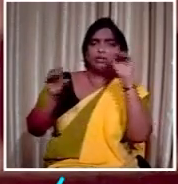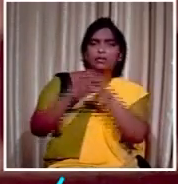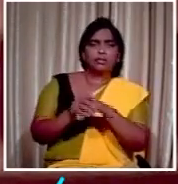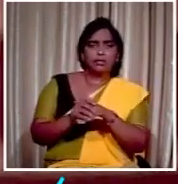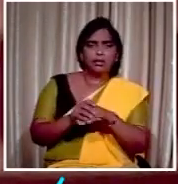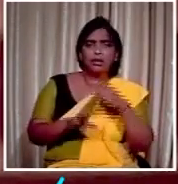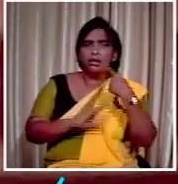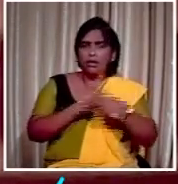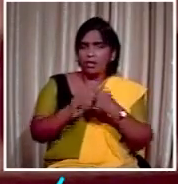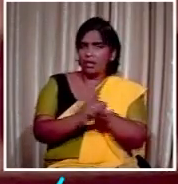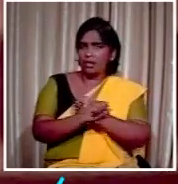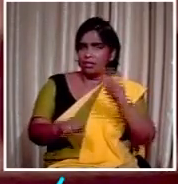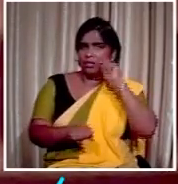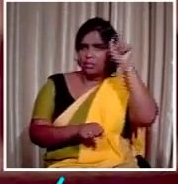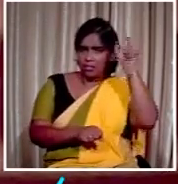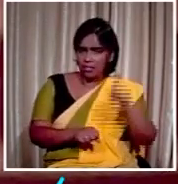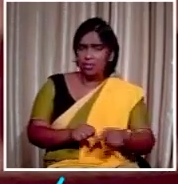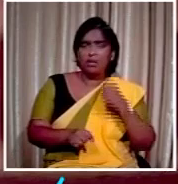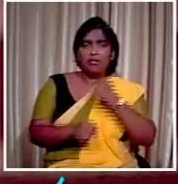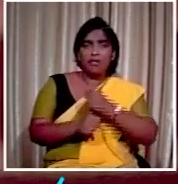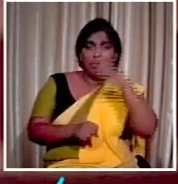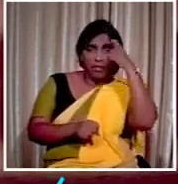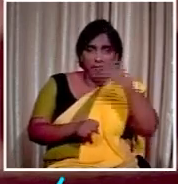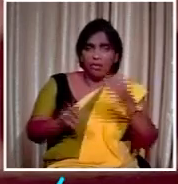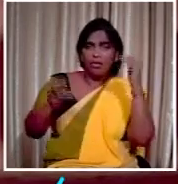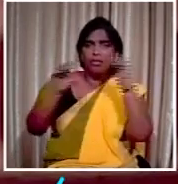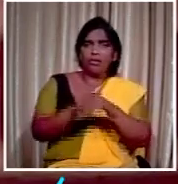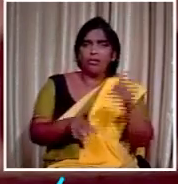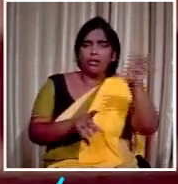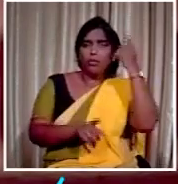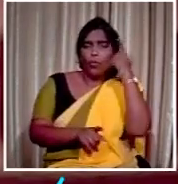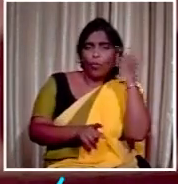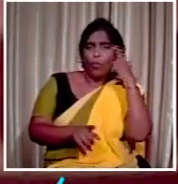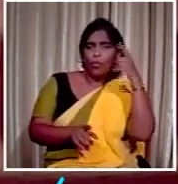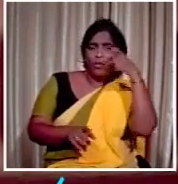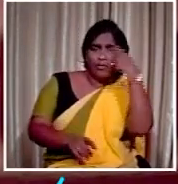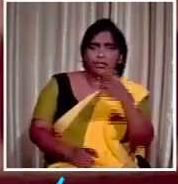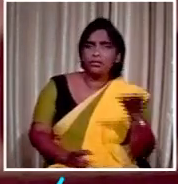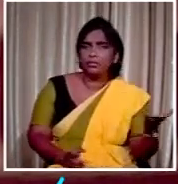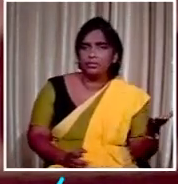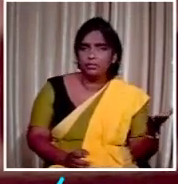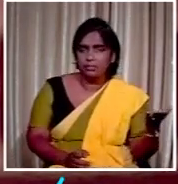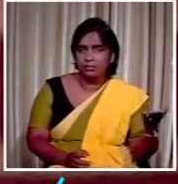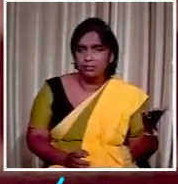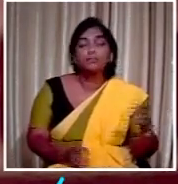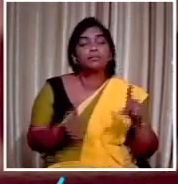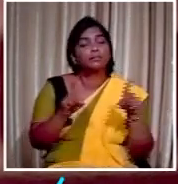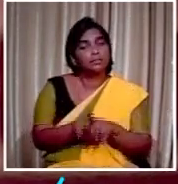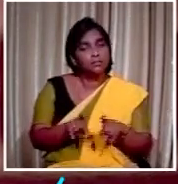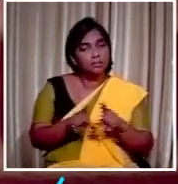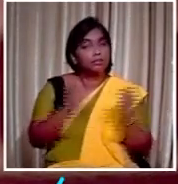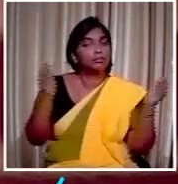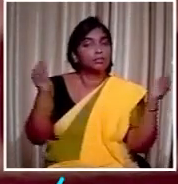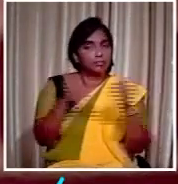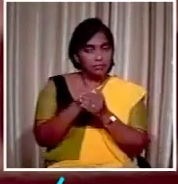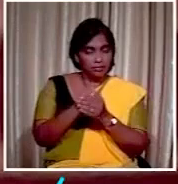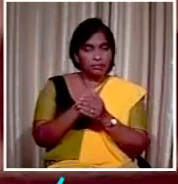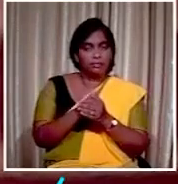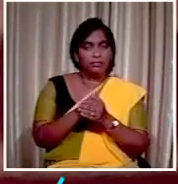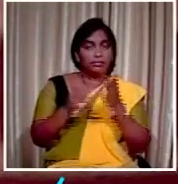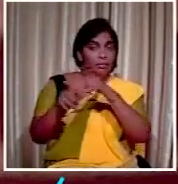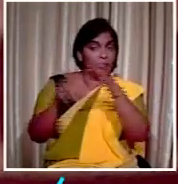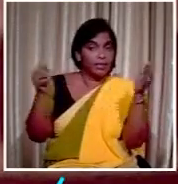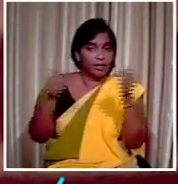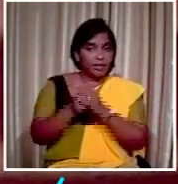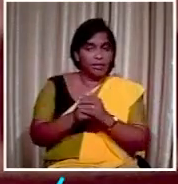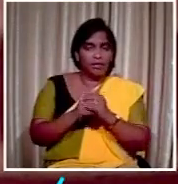වෙන්නේ රටෙත් නැති මිනිහෙක් රජ්‍ය සාක්ෂිකාරයෙක් වෙන්නේ මෙමි මොනවද දන්න සාක්ෂි එතකොට මේක පිටිපස්සේ